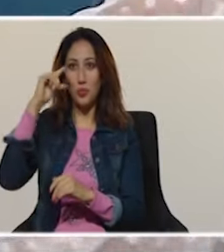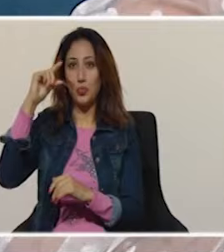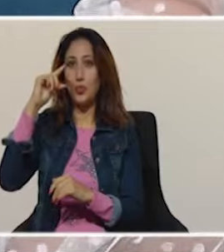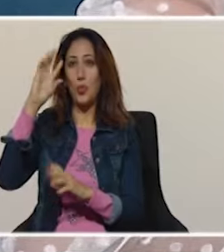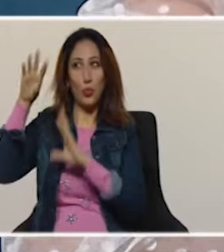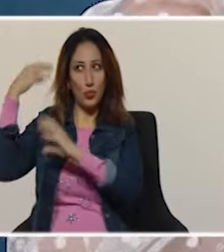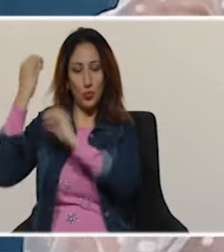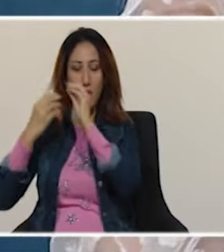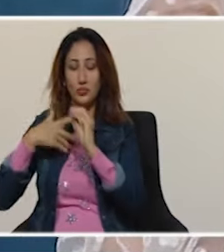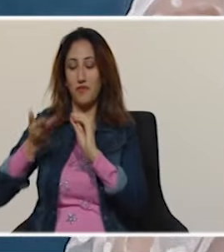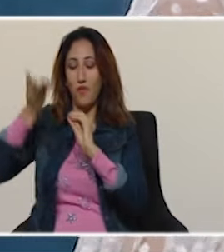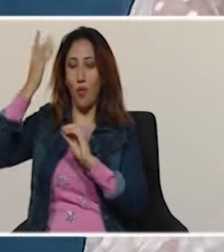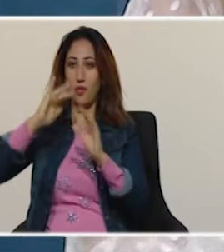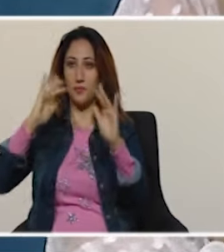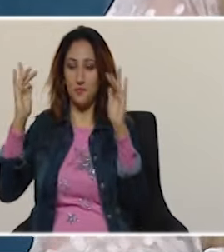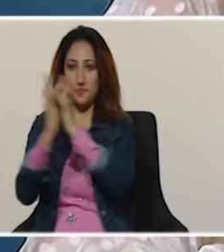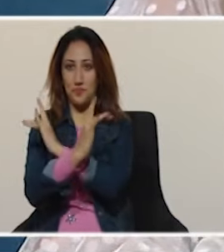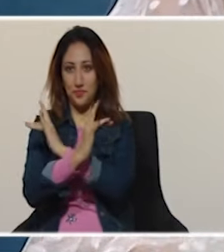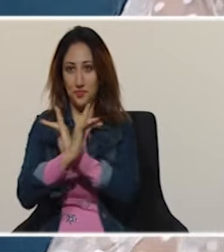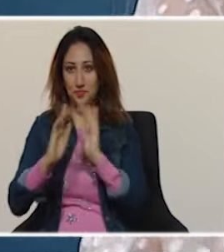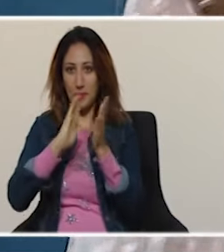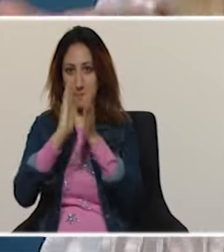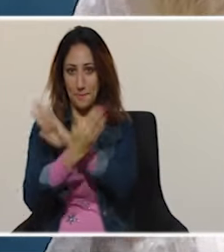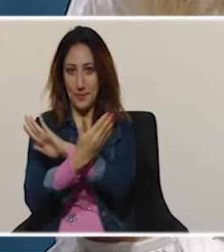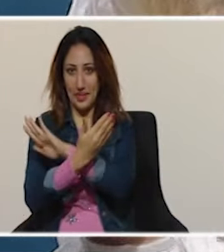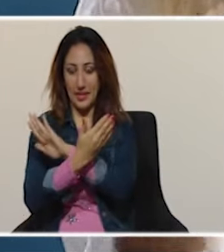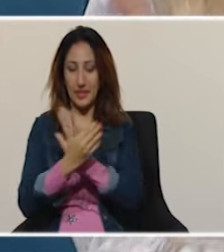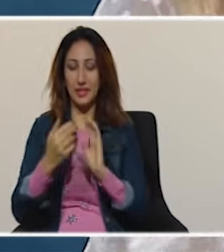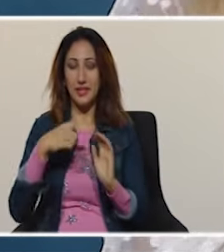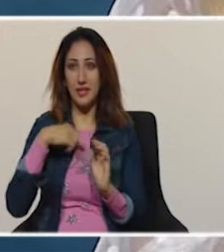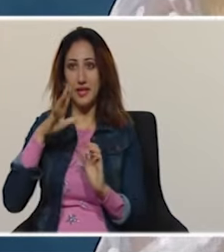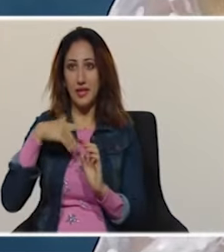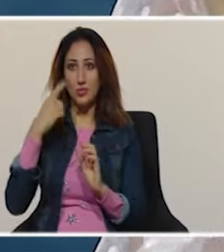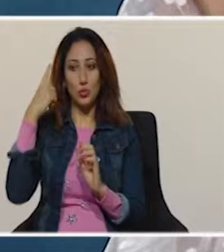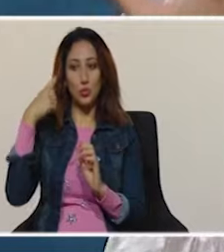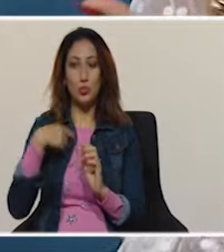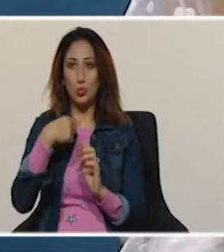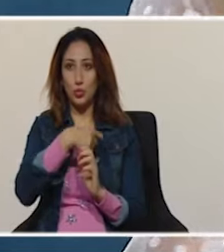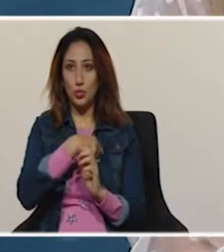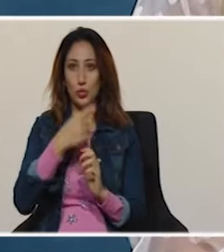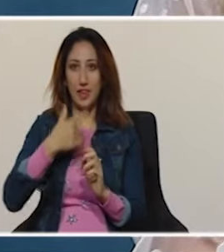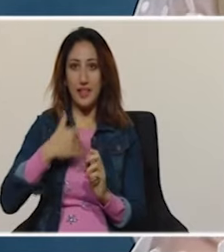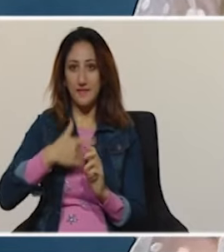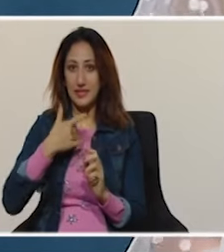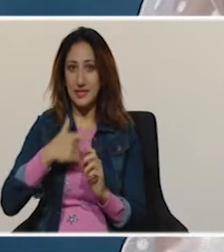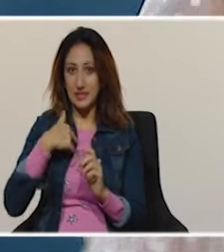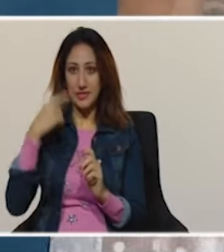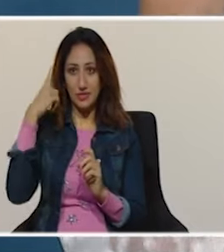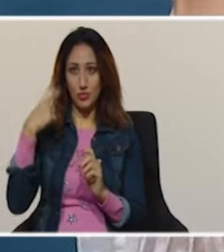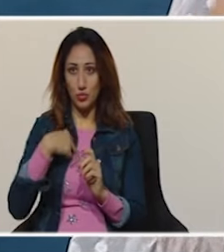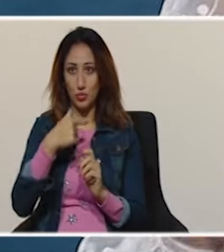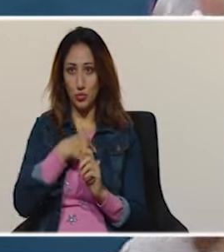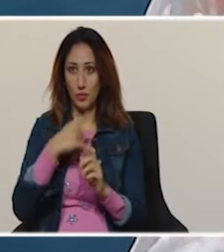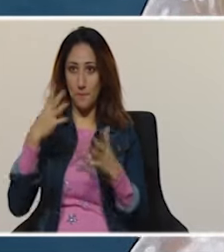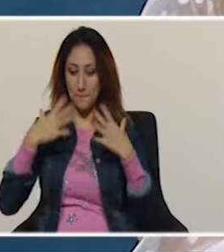الوجع القلب. وبتعرف كمان إنه أنا مش دكتورة طبيبة، أنا دكتورة نفسية. وبما إن النهاردة